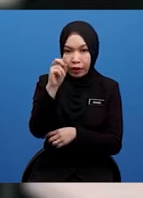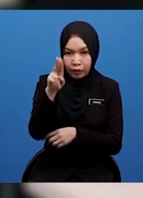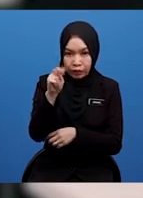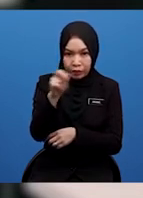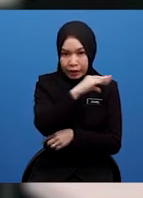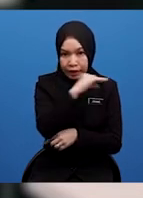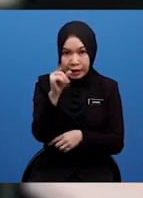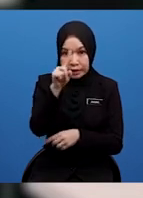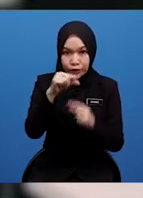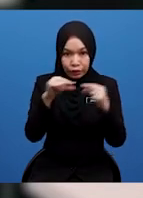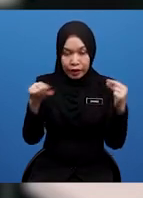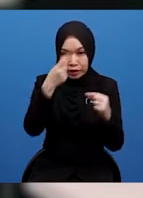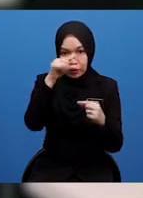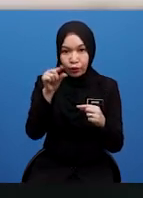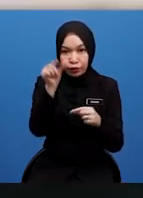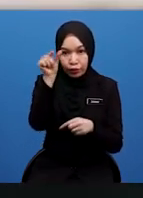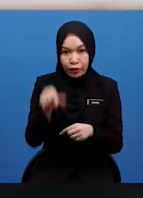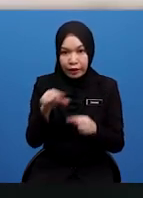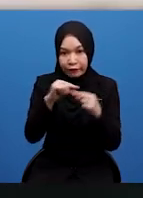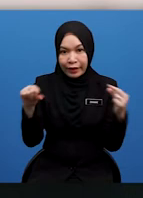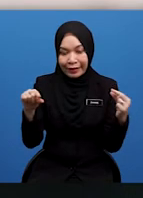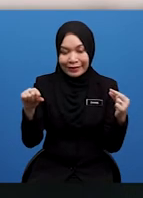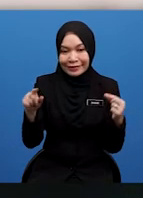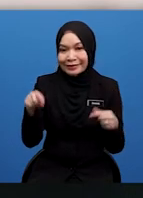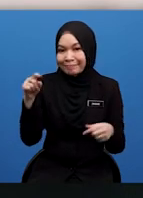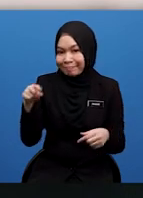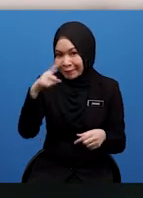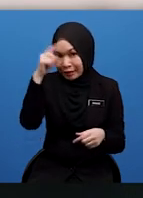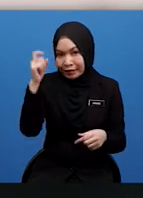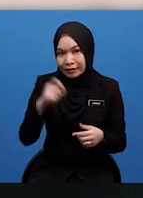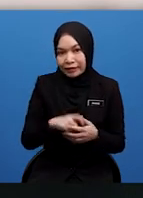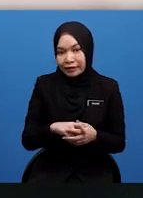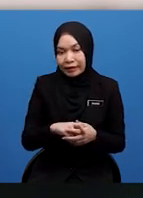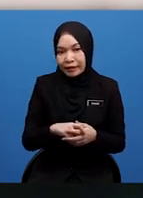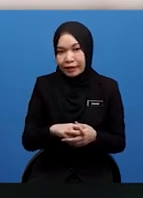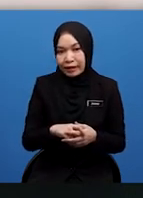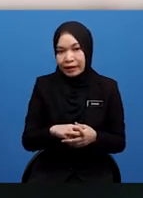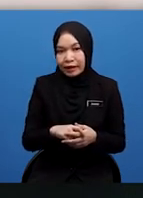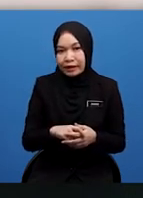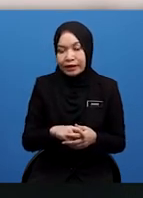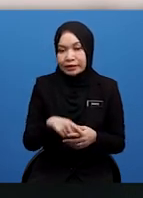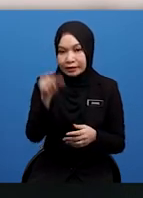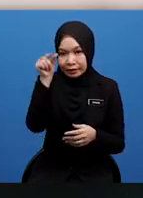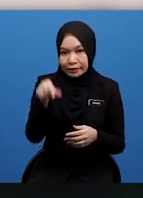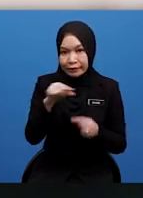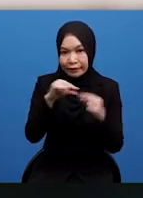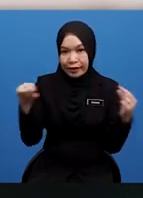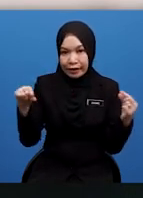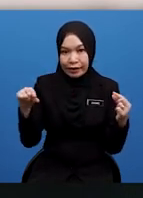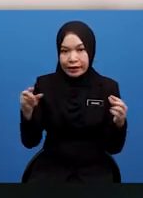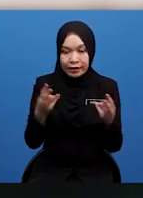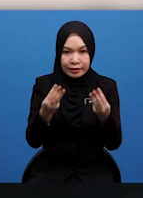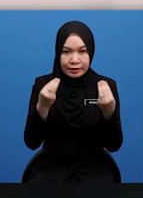garis untuk graf garis. Hal ini kerana soalan graf garis